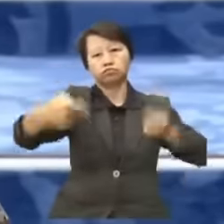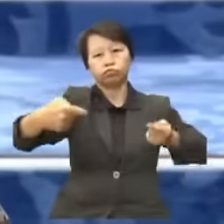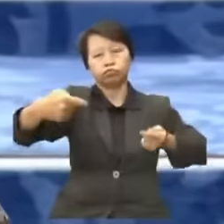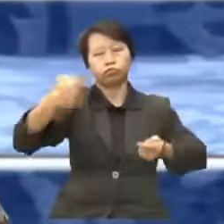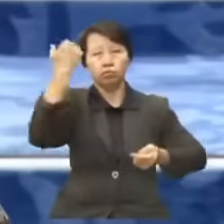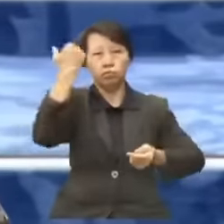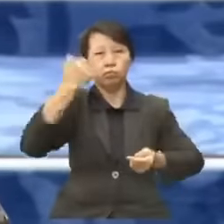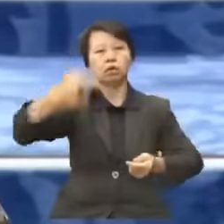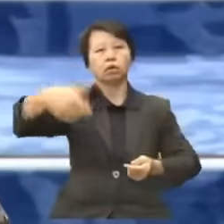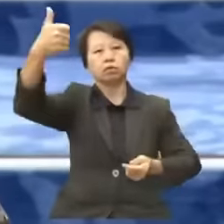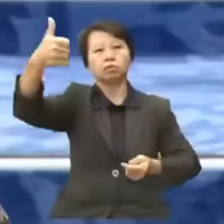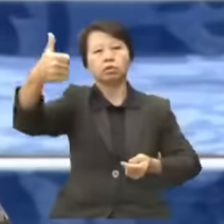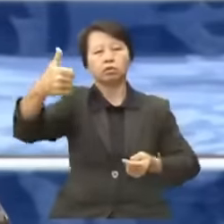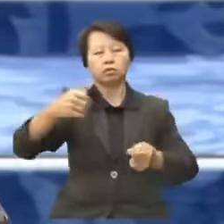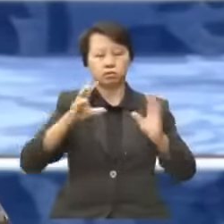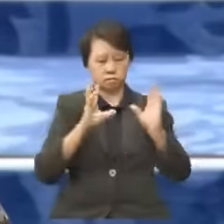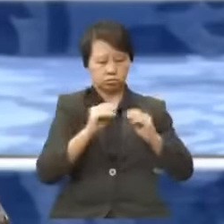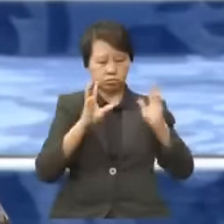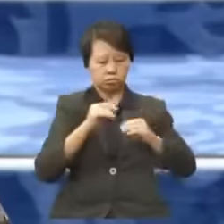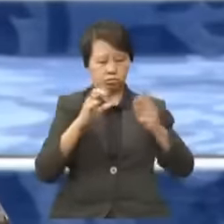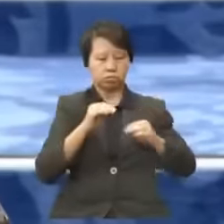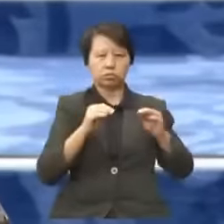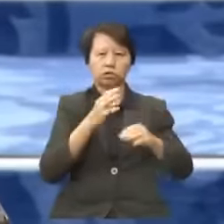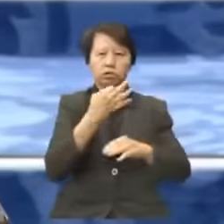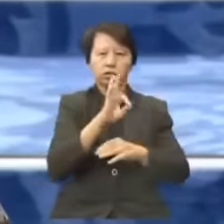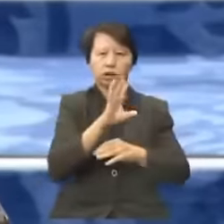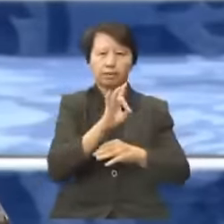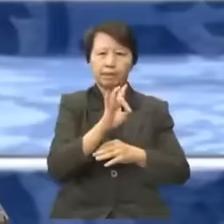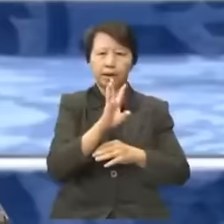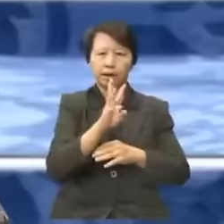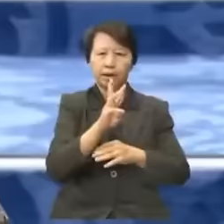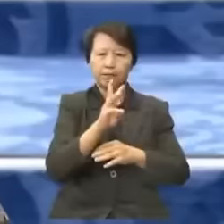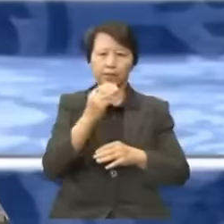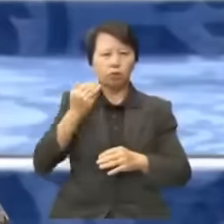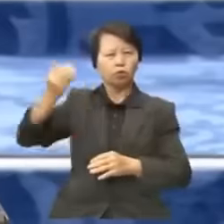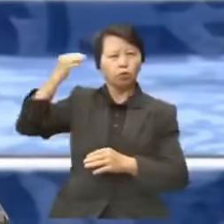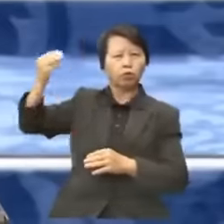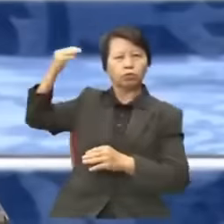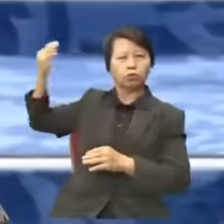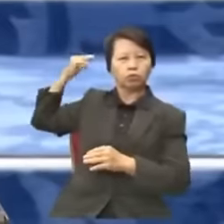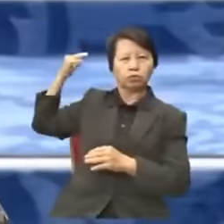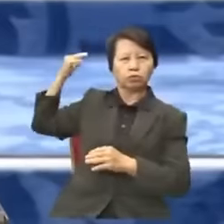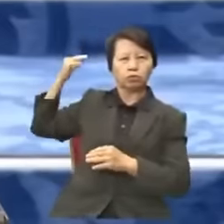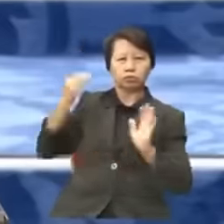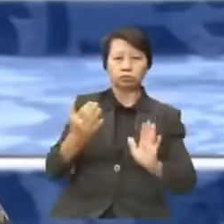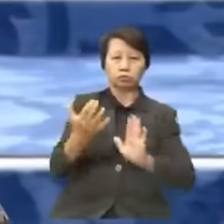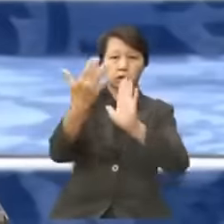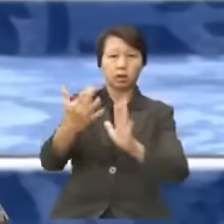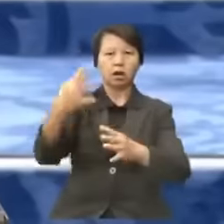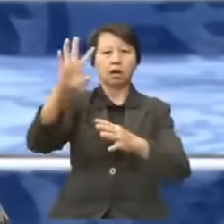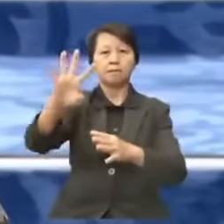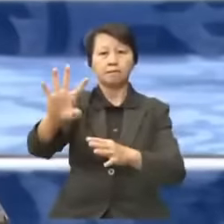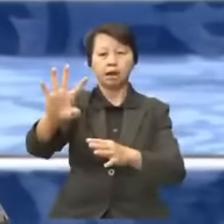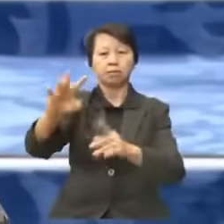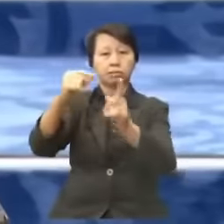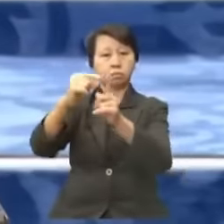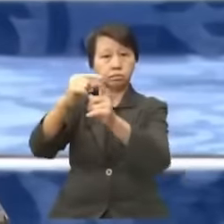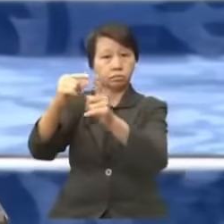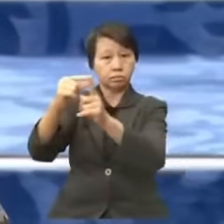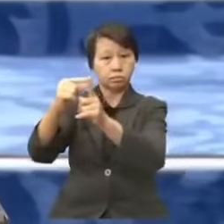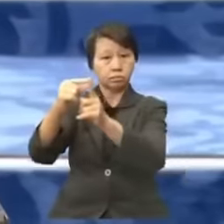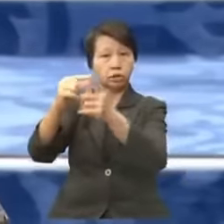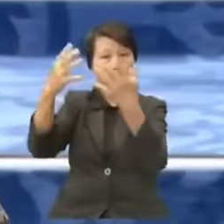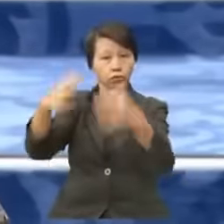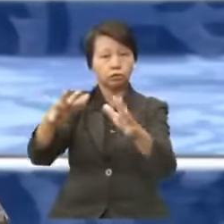as menteri pada mesyuarat 1986 dulu terhadap empat istilah